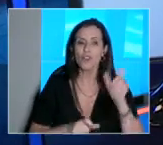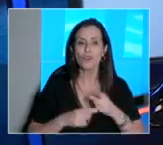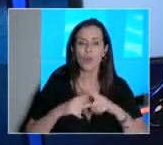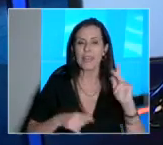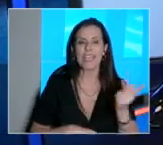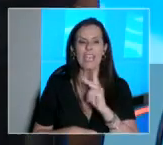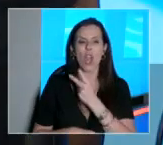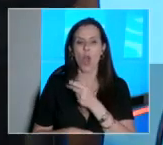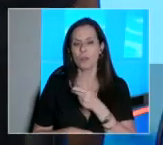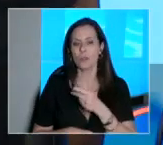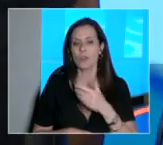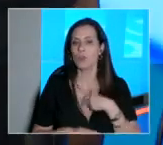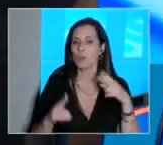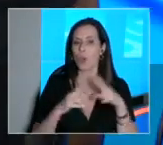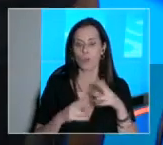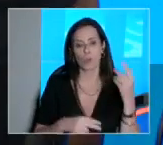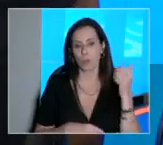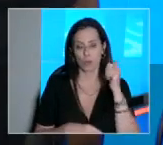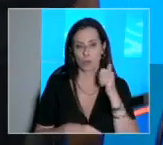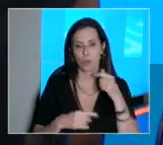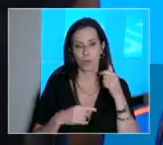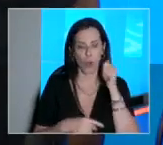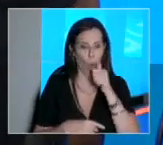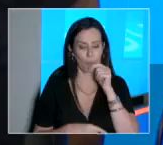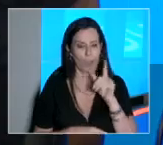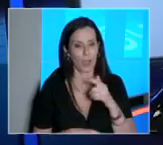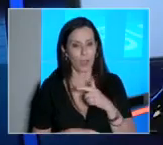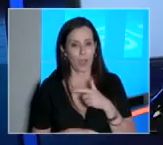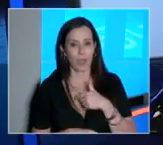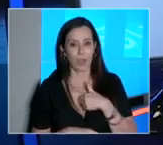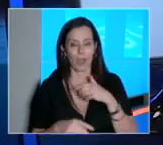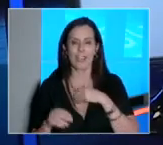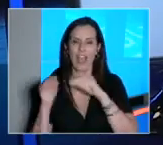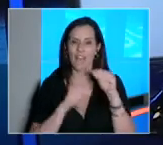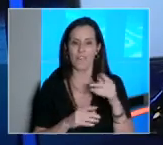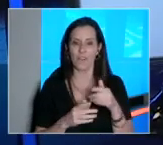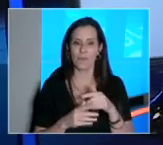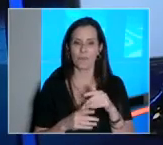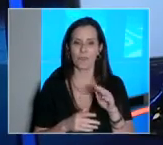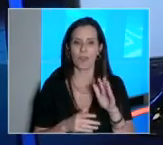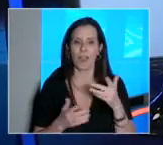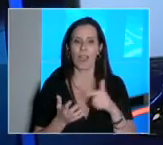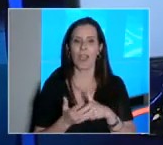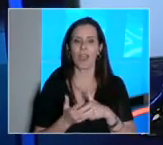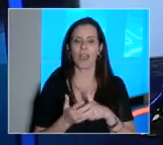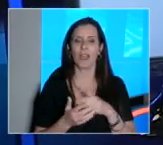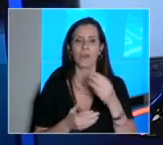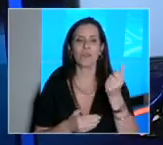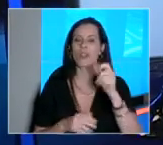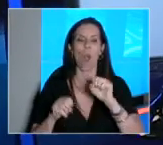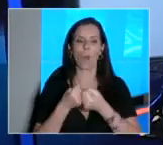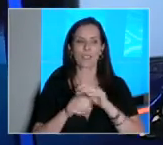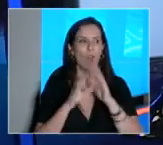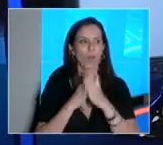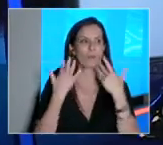קהילות קטנות בעיר שאנחנו פוגשים אותם כל היום. אני לא נעים לי לעבור ממך כאילו ליונתן, כי איך הוא מחרב לך את הסובלנות בשנייה,